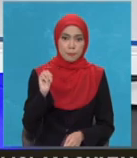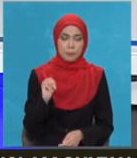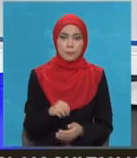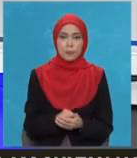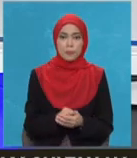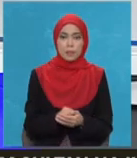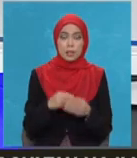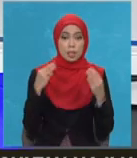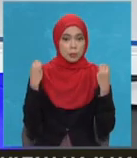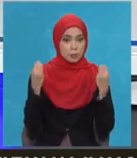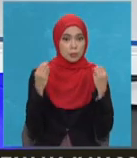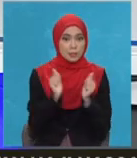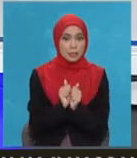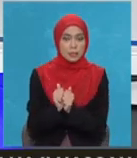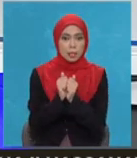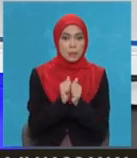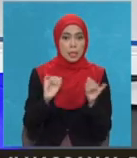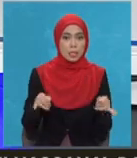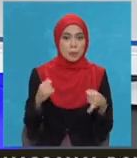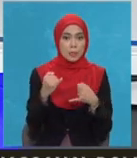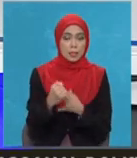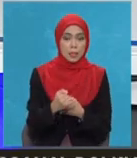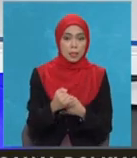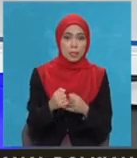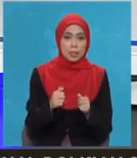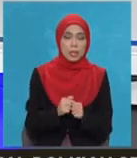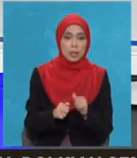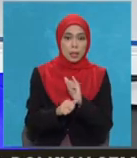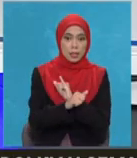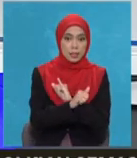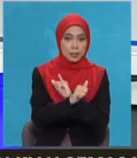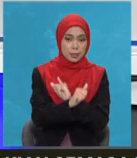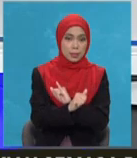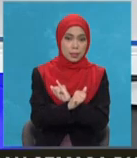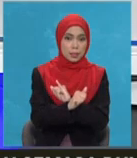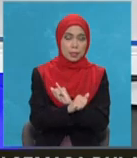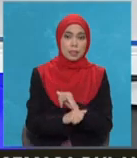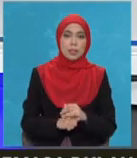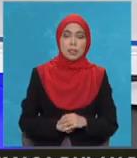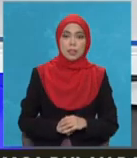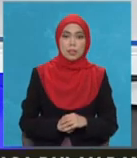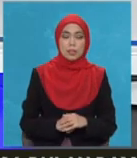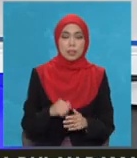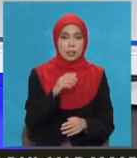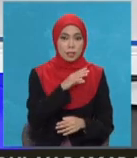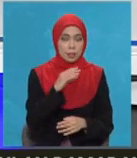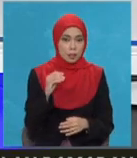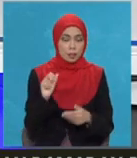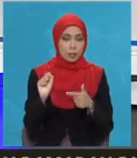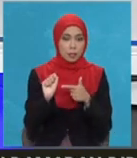dikelolakan bersama oleh jabatan adat istiadat negara jabatan kehakiman negara dan bagian sekretariat merupakan iklim